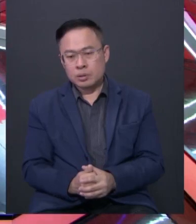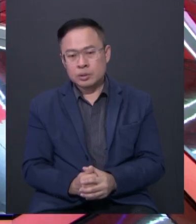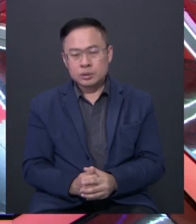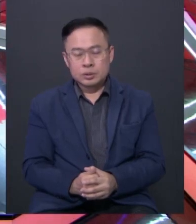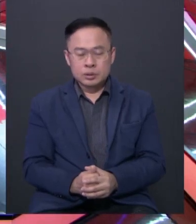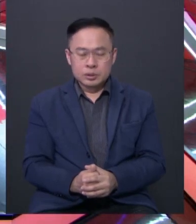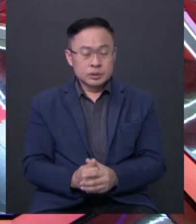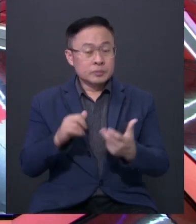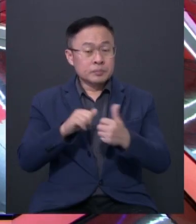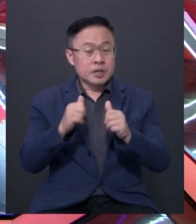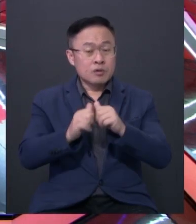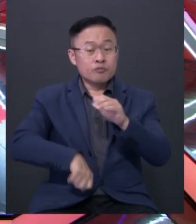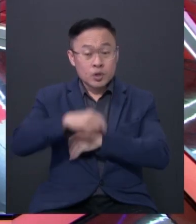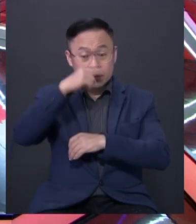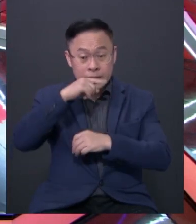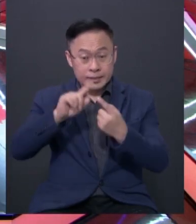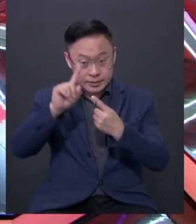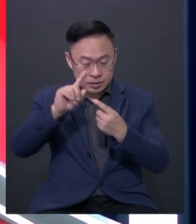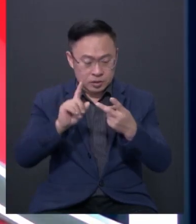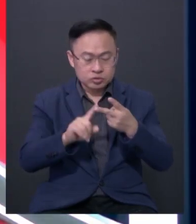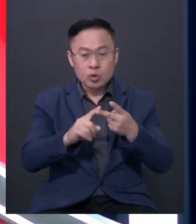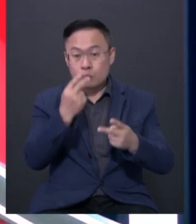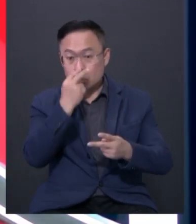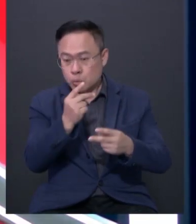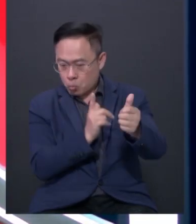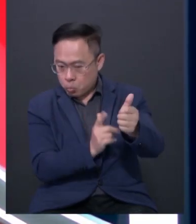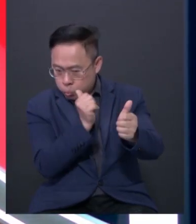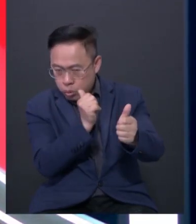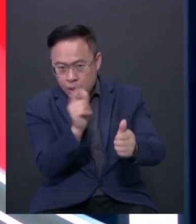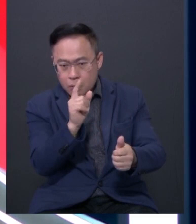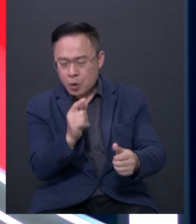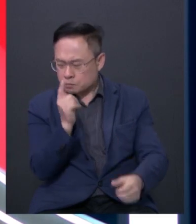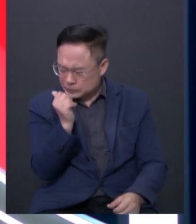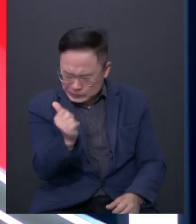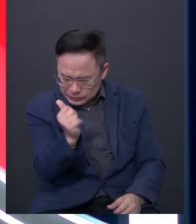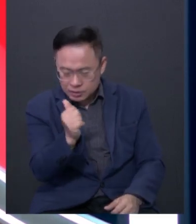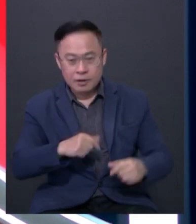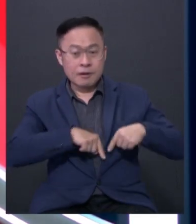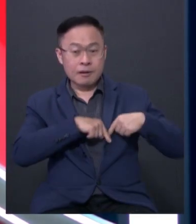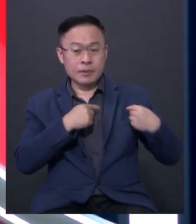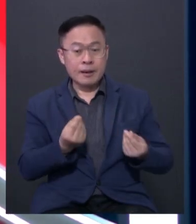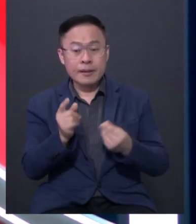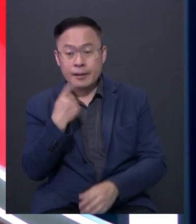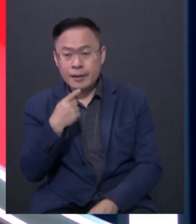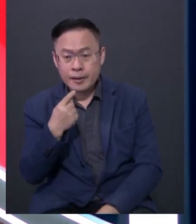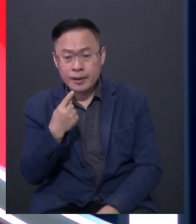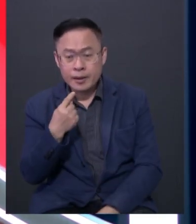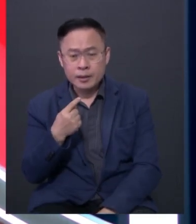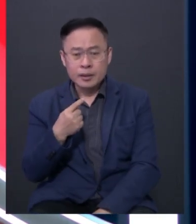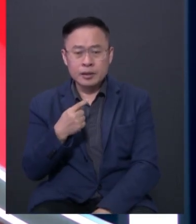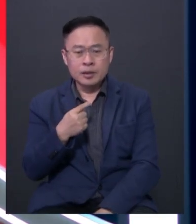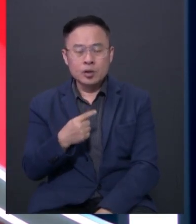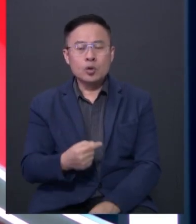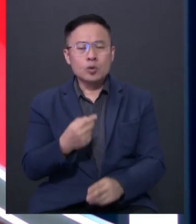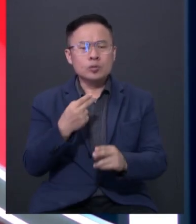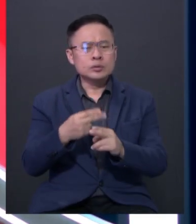อาจากเรื่องราวดราม่านะคะไปดูเรื่องราวสุดยอด ครับ พร้อมอมยิ้มและส่งกำลังใจให้ค่ะเพราะว่าคุณปู่สว่